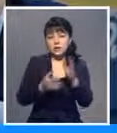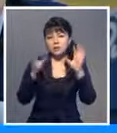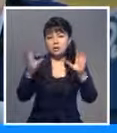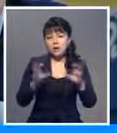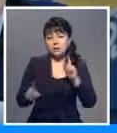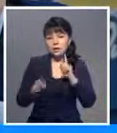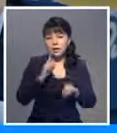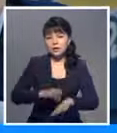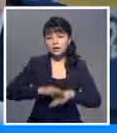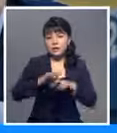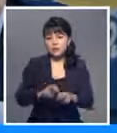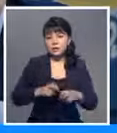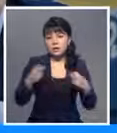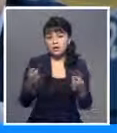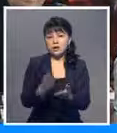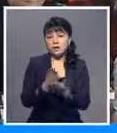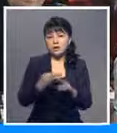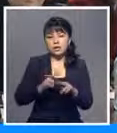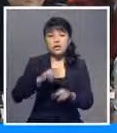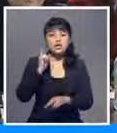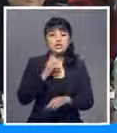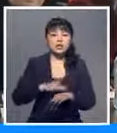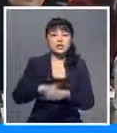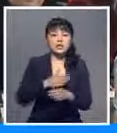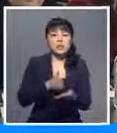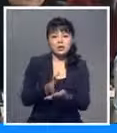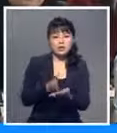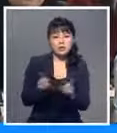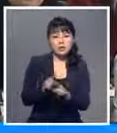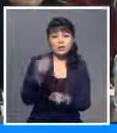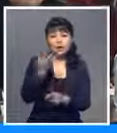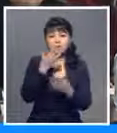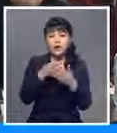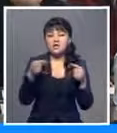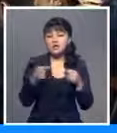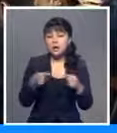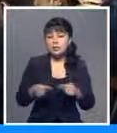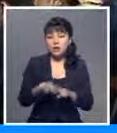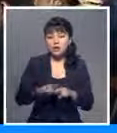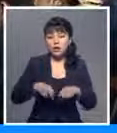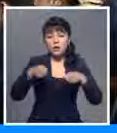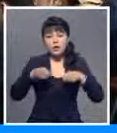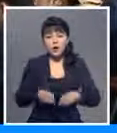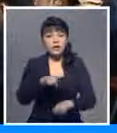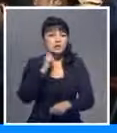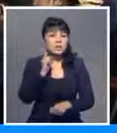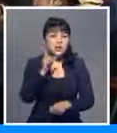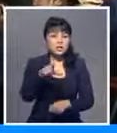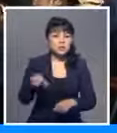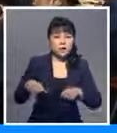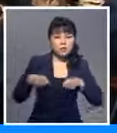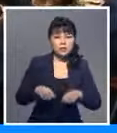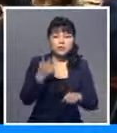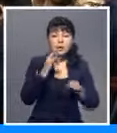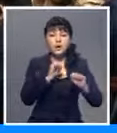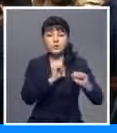өтті. Аталмыш заң Қазақстандағы жастар саясатының негізгі міндеттерін анықтайды. Олардың арасында жастардың құқығы мен заңды мүддесін қорғау,